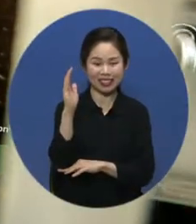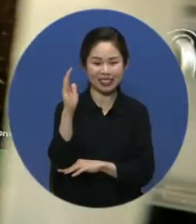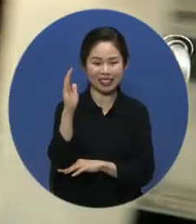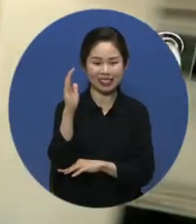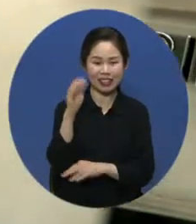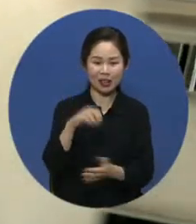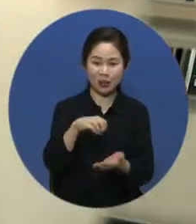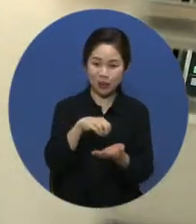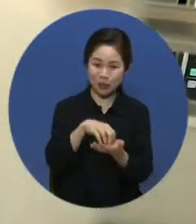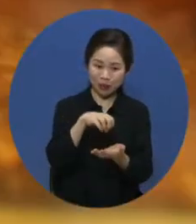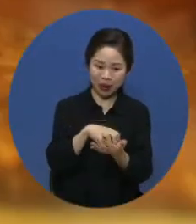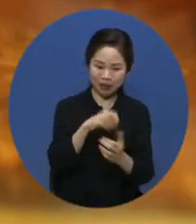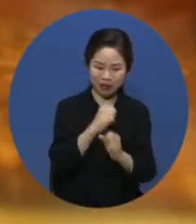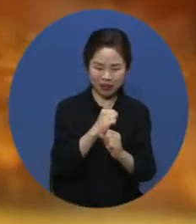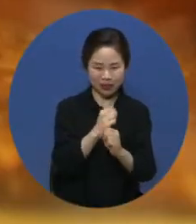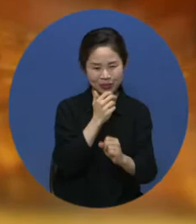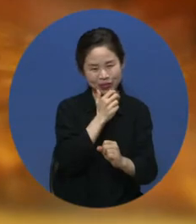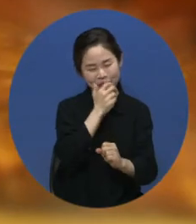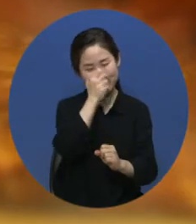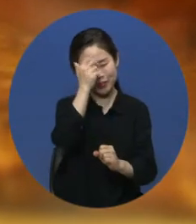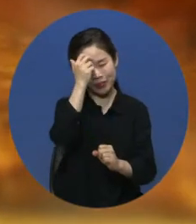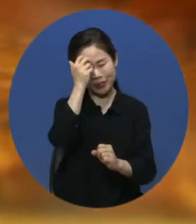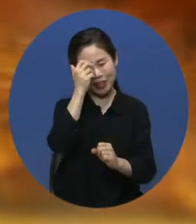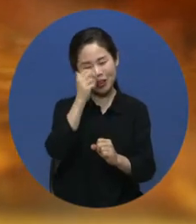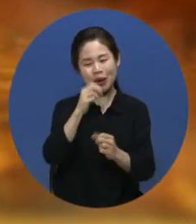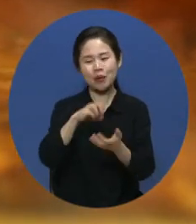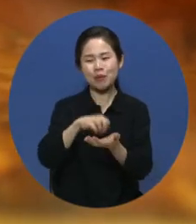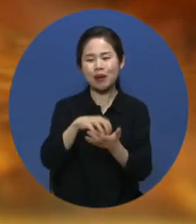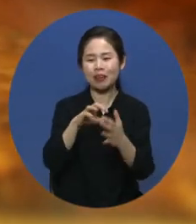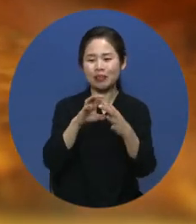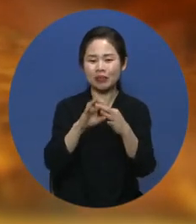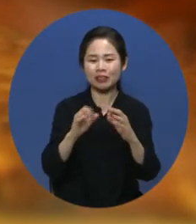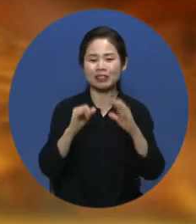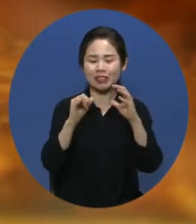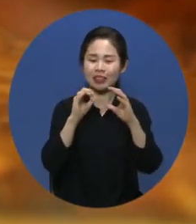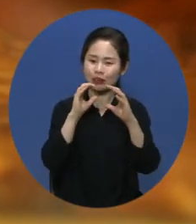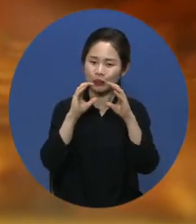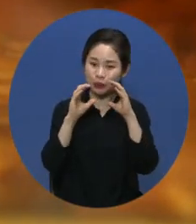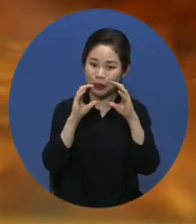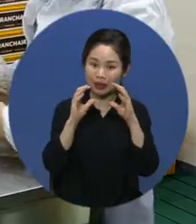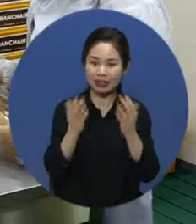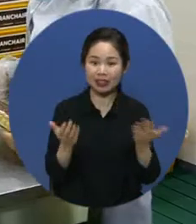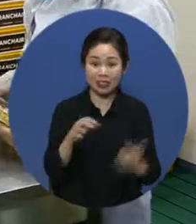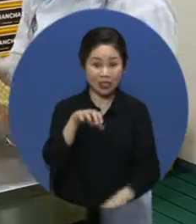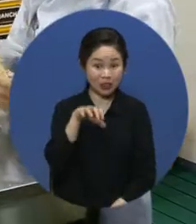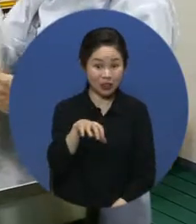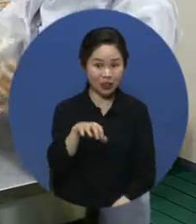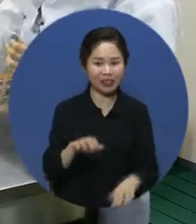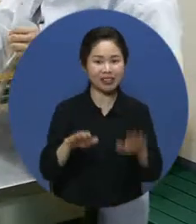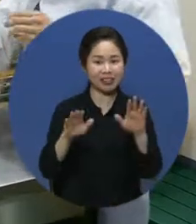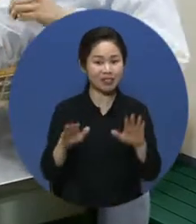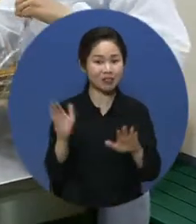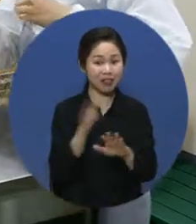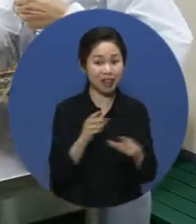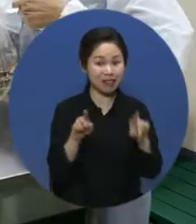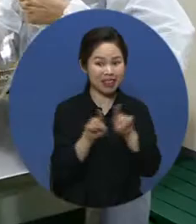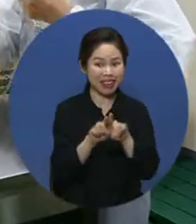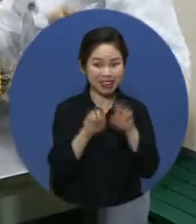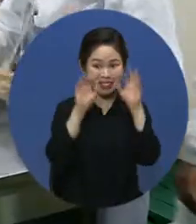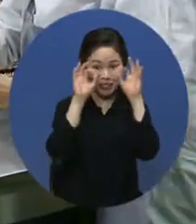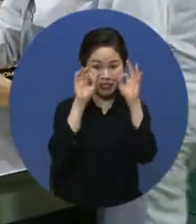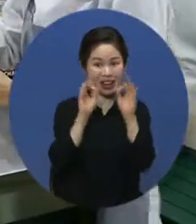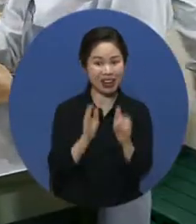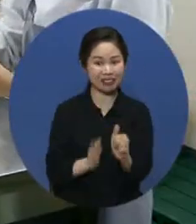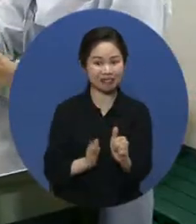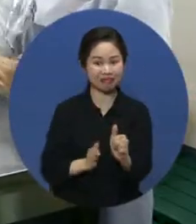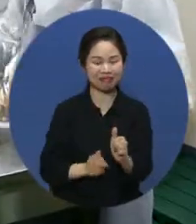빵으로 꿈을 꾸고 빵을 통해 세상과 소통하는 일터를 함께 들여다보시겠어요?